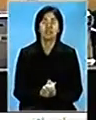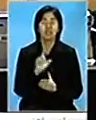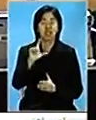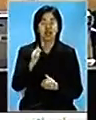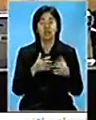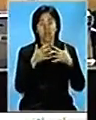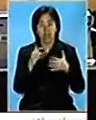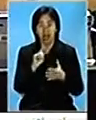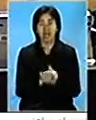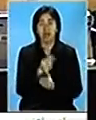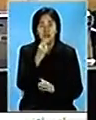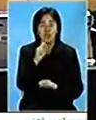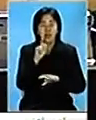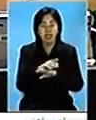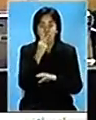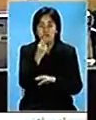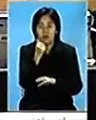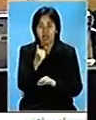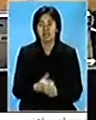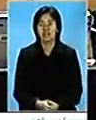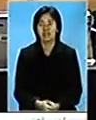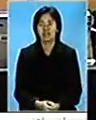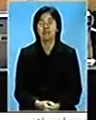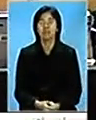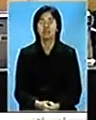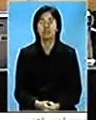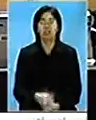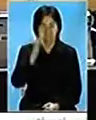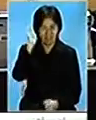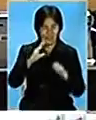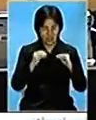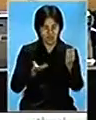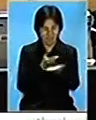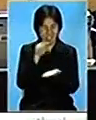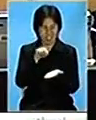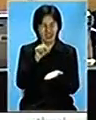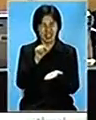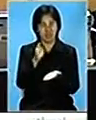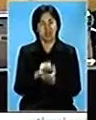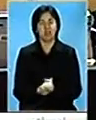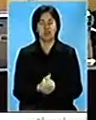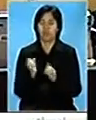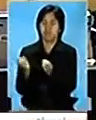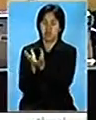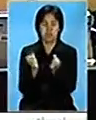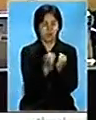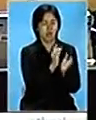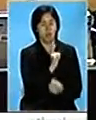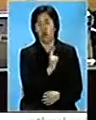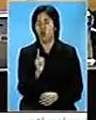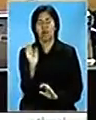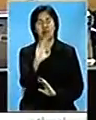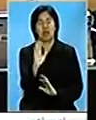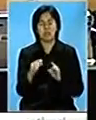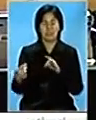ไรท่านประธานครับไปเปิดดูในอินเทอร์เน็ตได ้ผมว่าเอาเรื่องที่เรากำลังประชุมปรึกษากันนะฮะผมไม่อยากให้กระทบกระทั่งกันกระแนกกระแหนแล้วทิ่